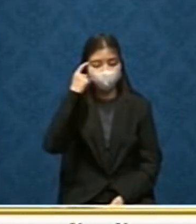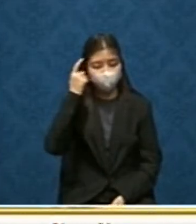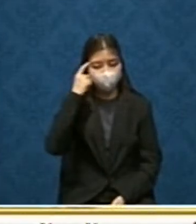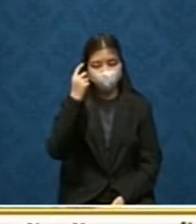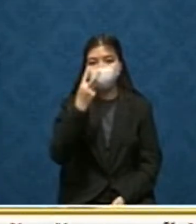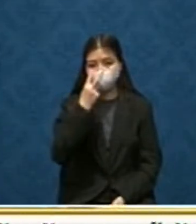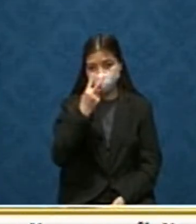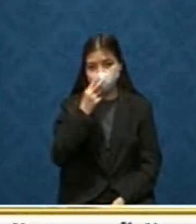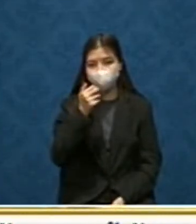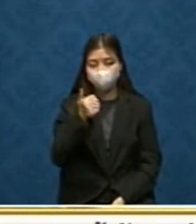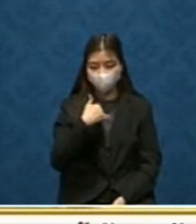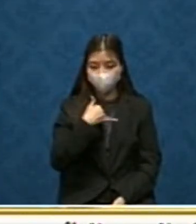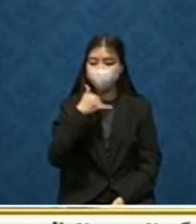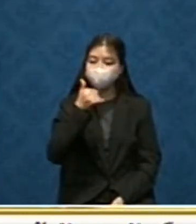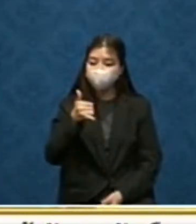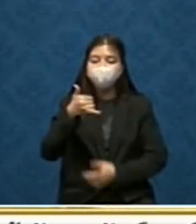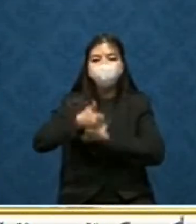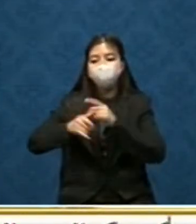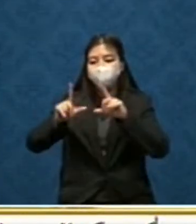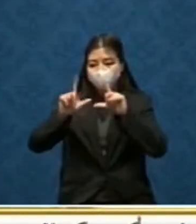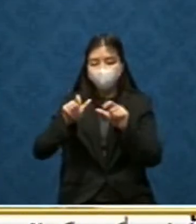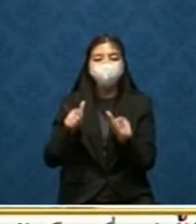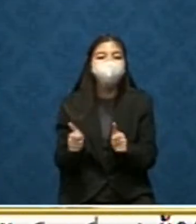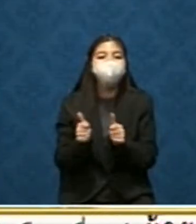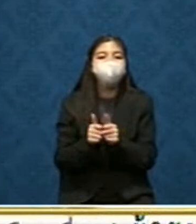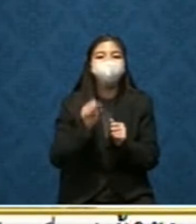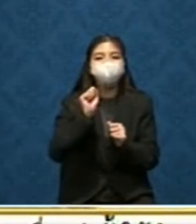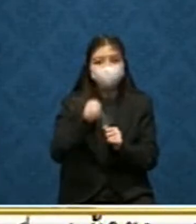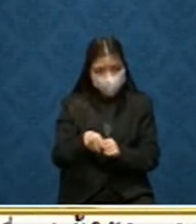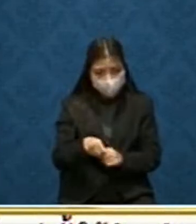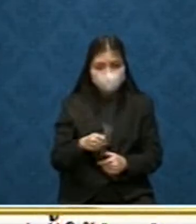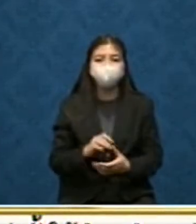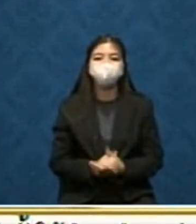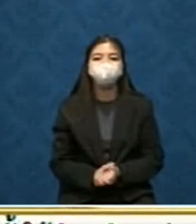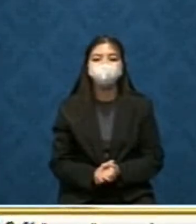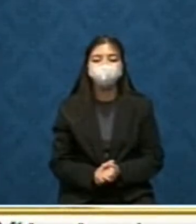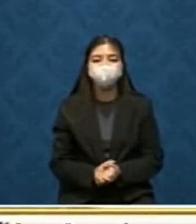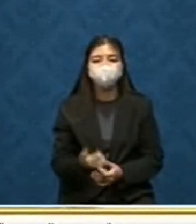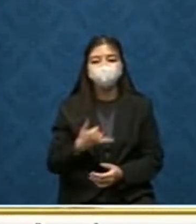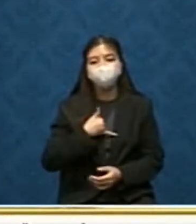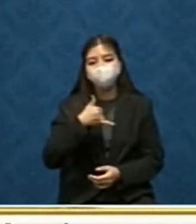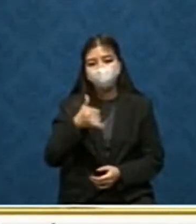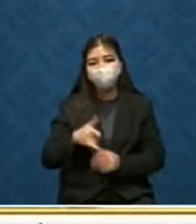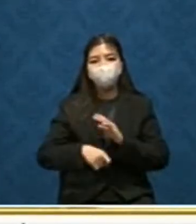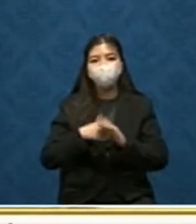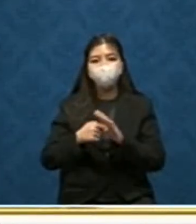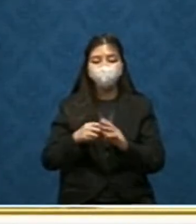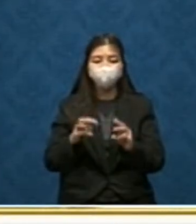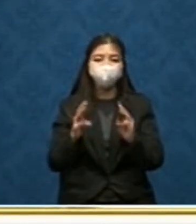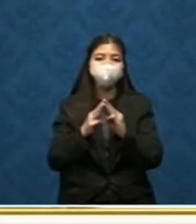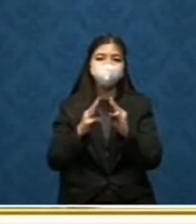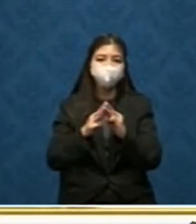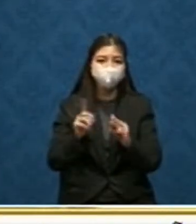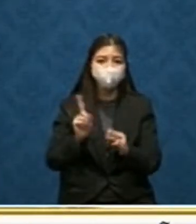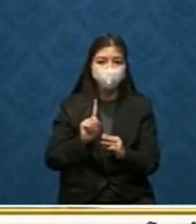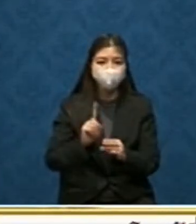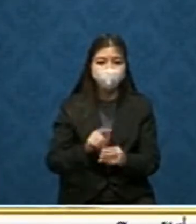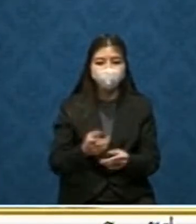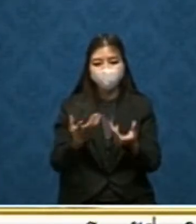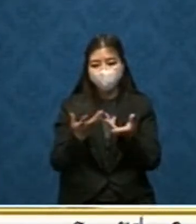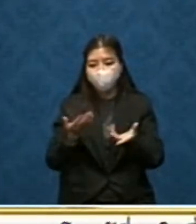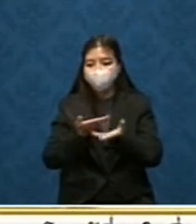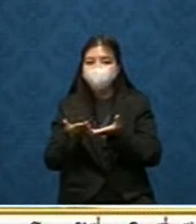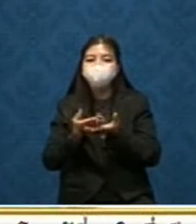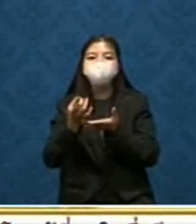เราดูว่าคุไปแล้ว ได้ถายลกกบมาเรารู้แ่ กัทาน ว่าที่ได้ไปเพราะสัญญาวจะไปซื้ออะไรท